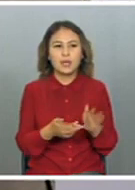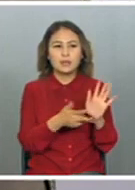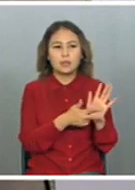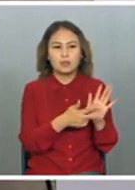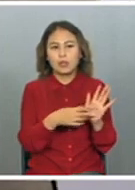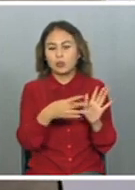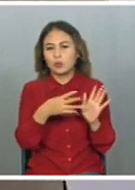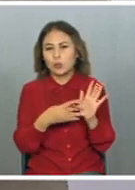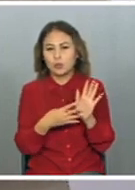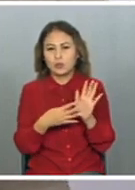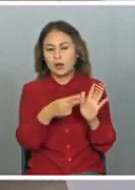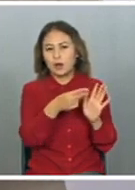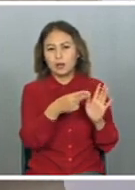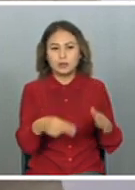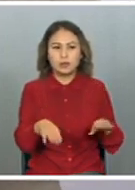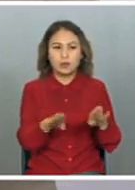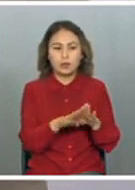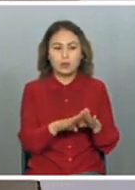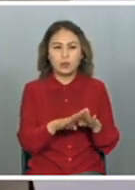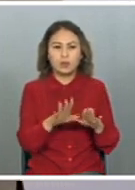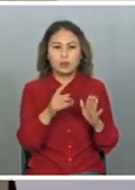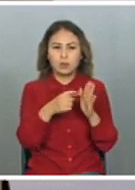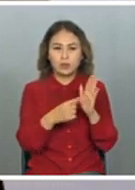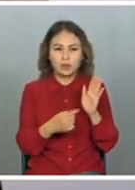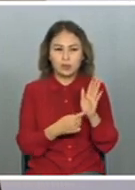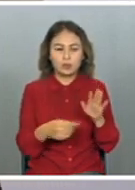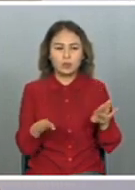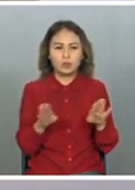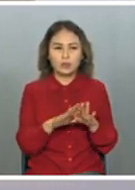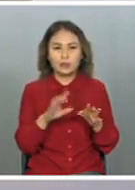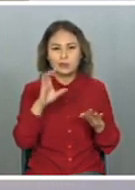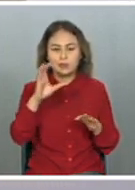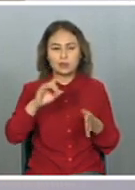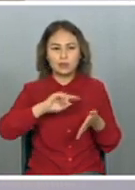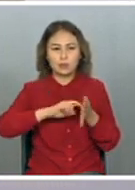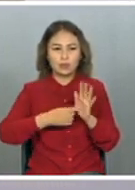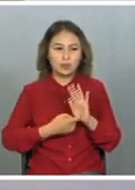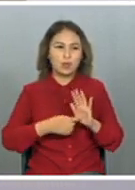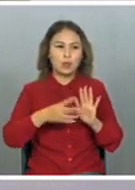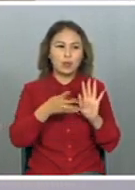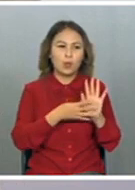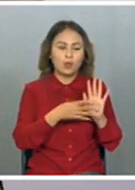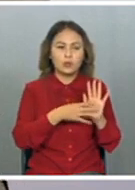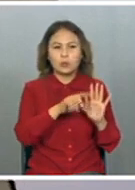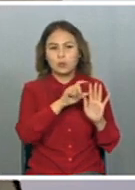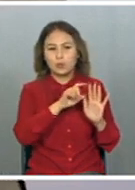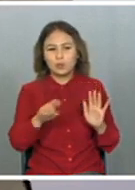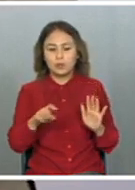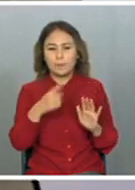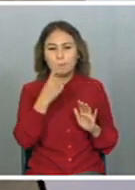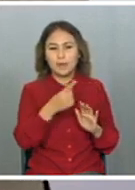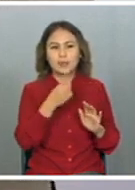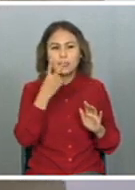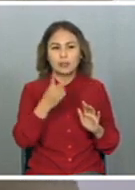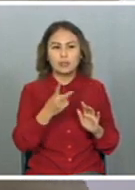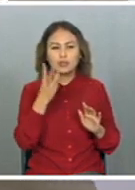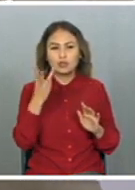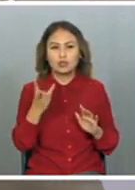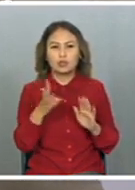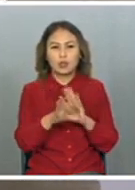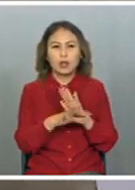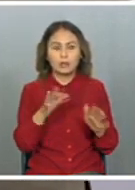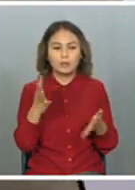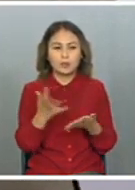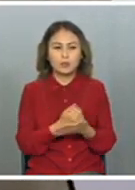9'ың арасы 9 бөлікке бөлінген. Ал С нүктесі сол 9 бөліктің 1, 2, 3 бөлігін алып